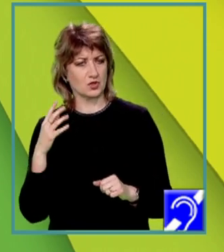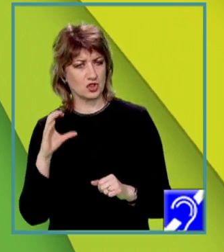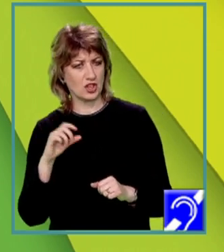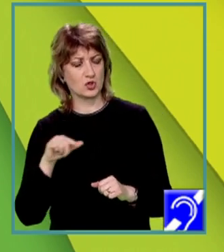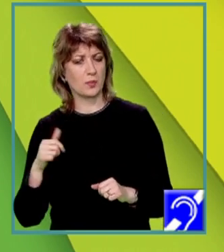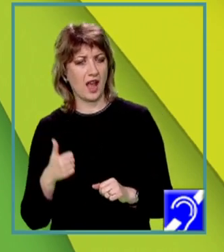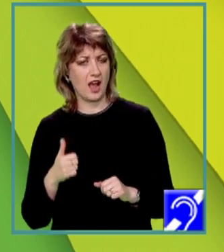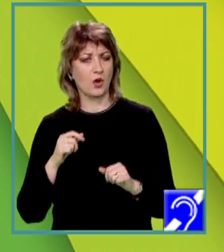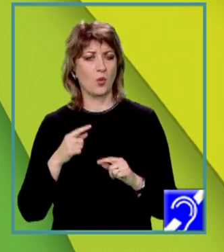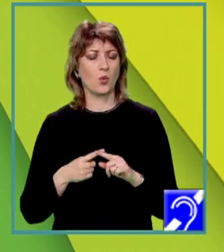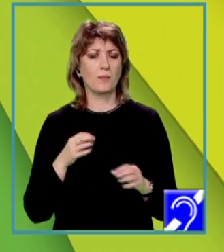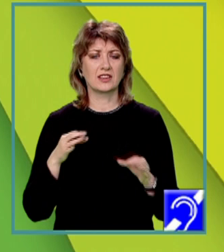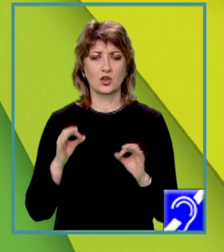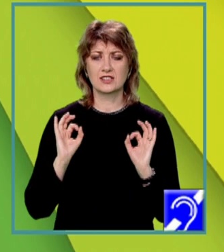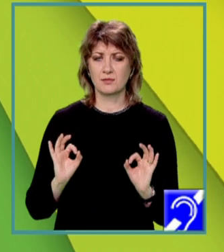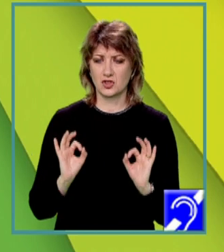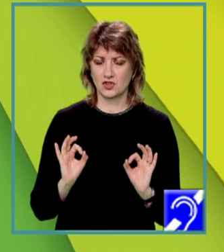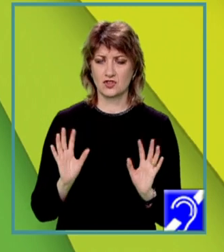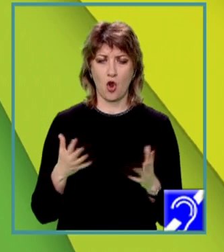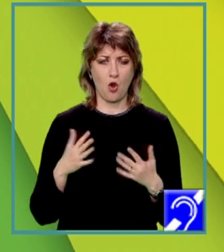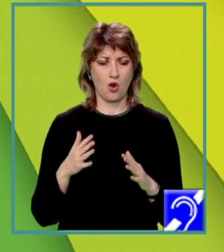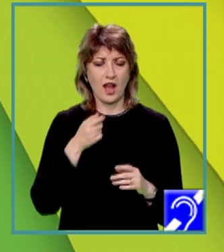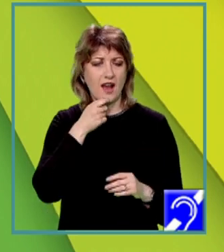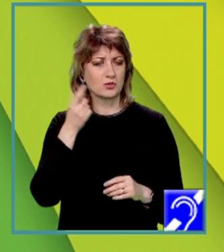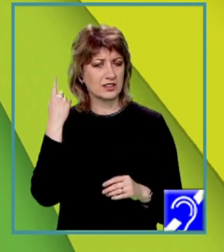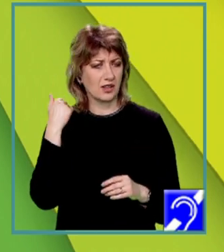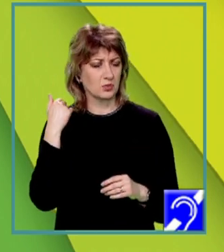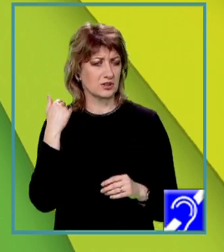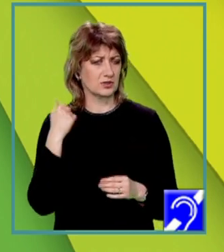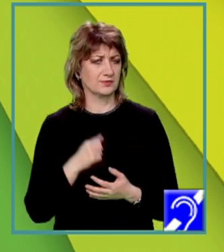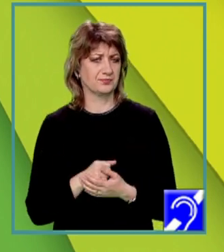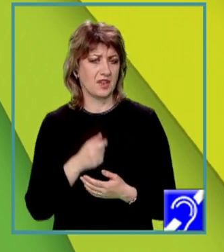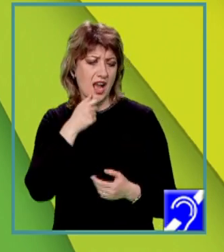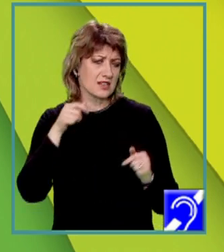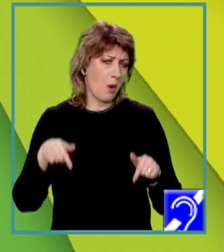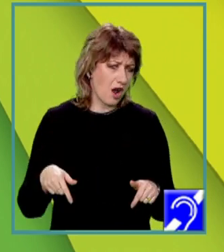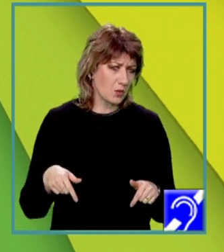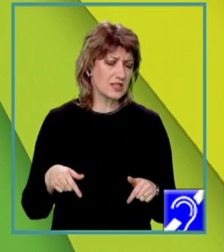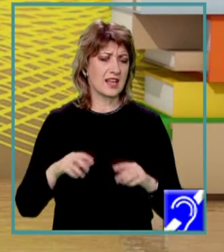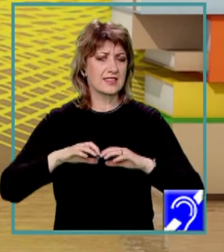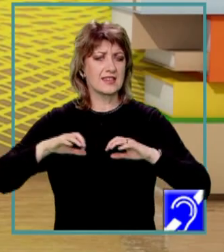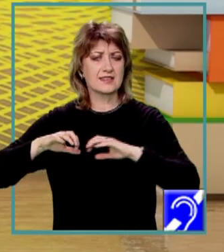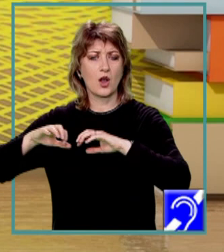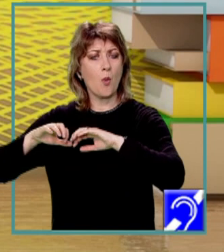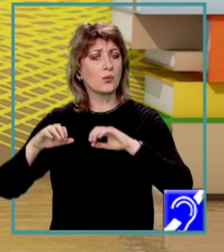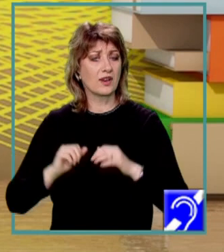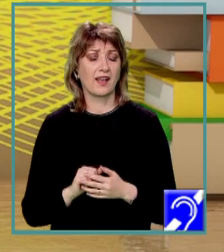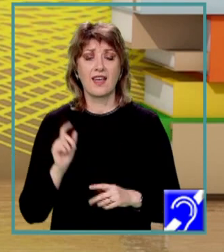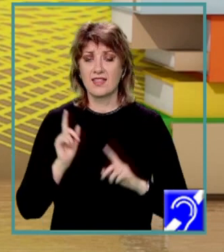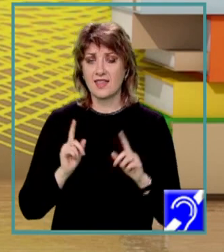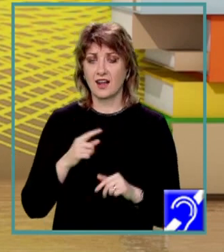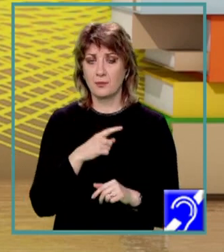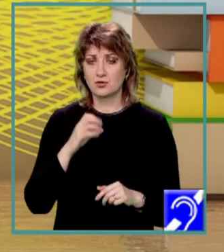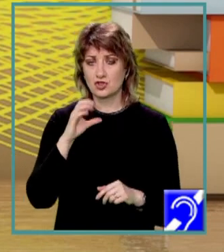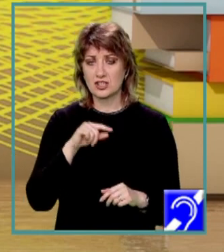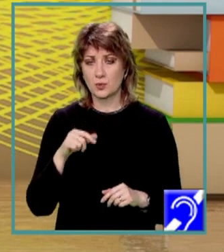cu metode specifice ați văzut ori ca anul trecut ori ca anul acesta cu descompunere iar dacă minus si